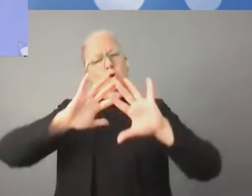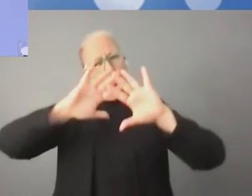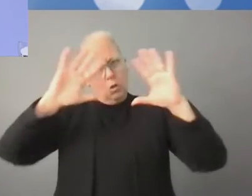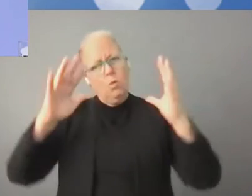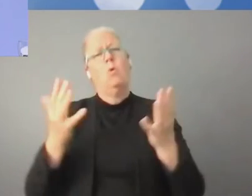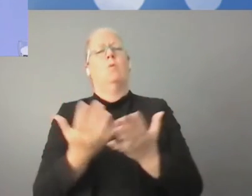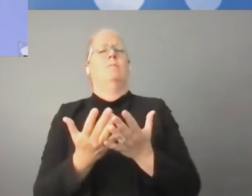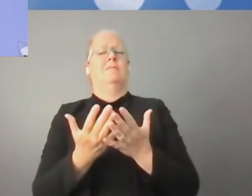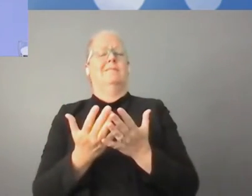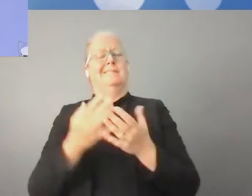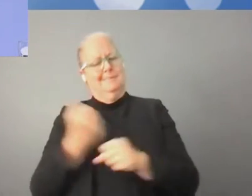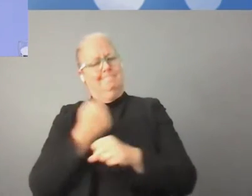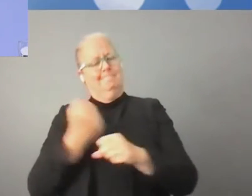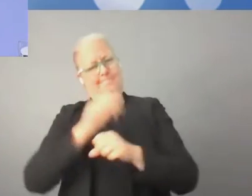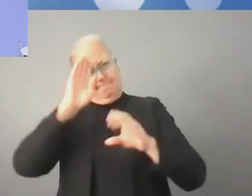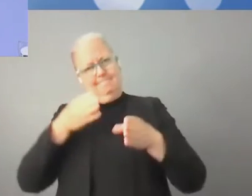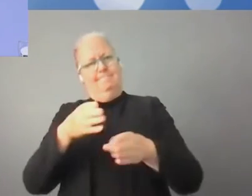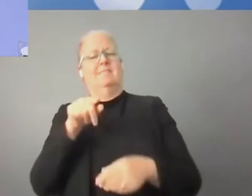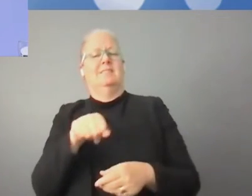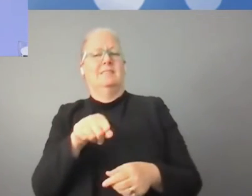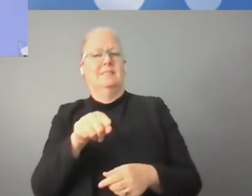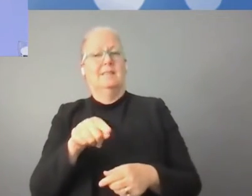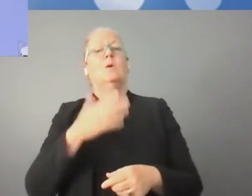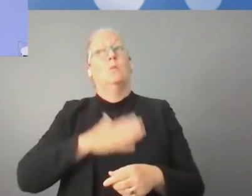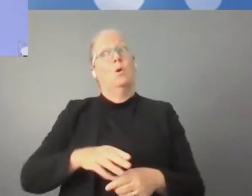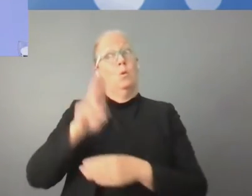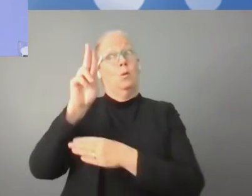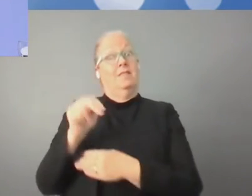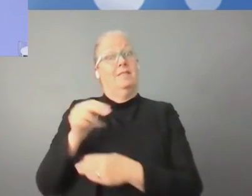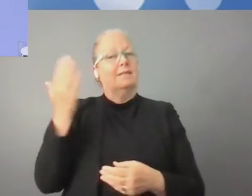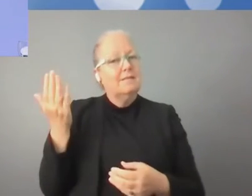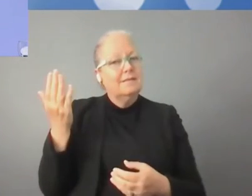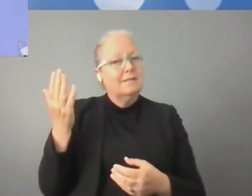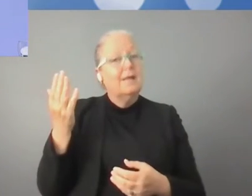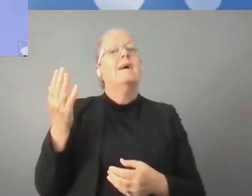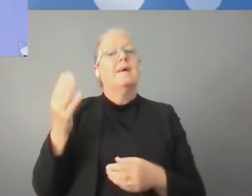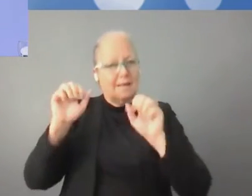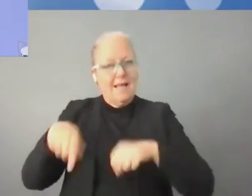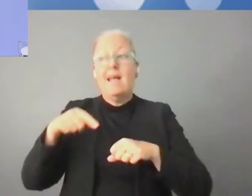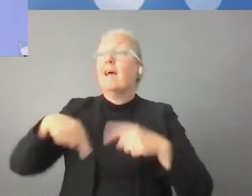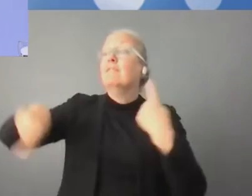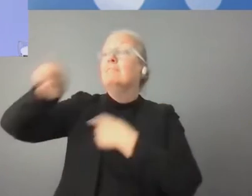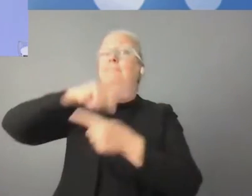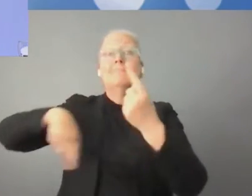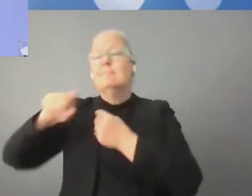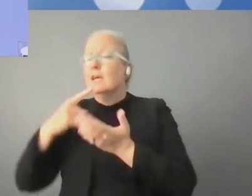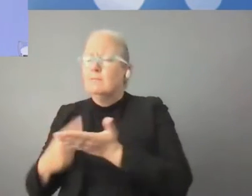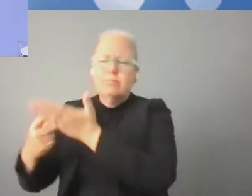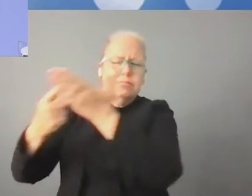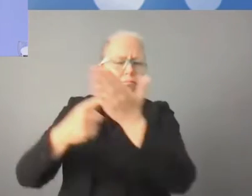технологии или интернет – это такое пространство, которое требует глобальных усилий. То есть в рамках ООН мы